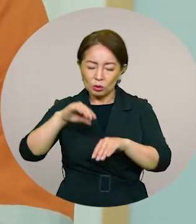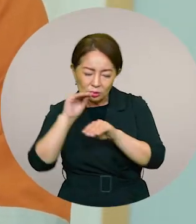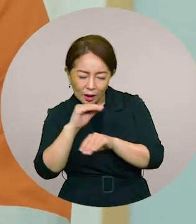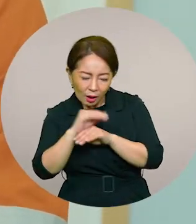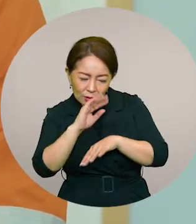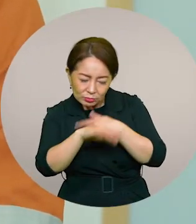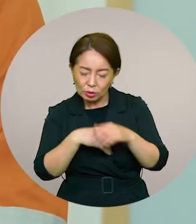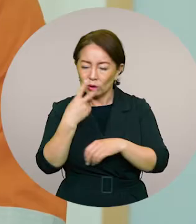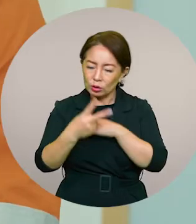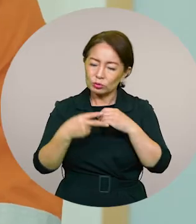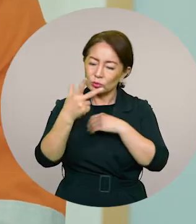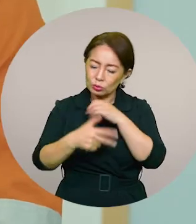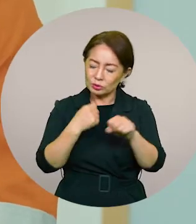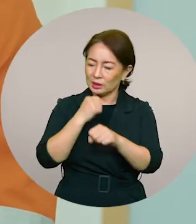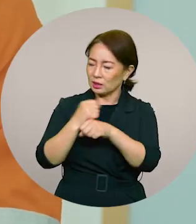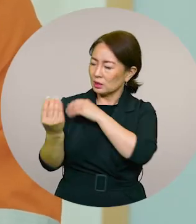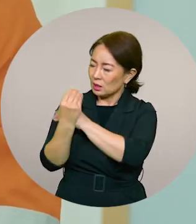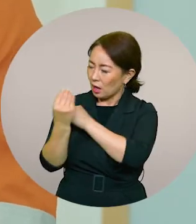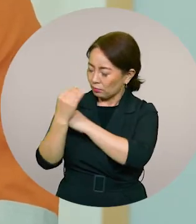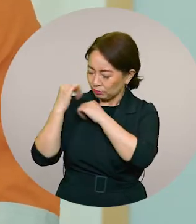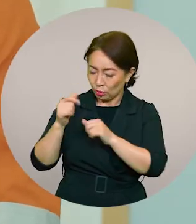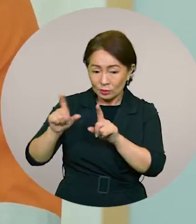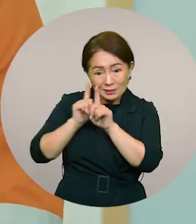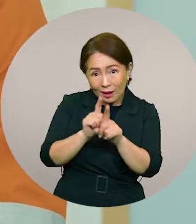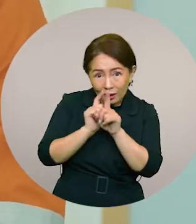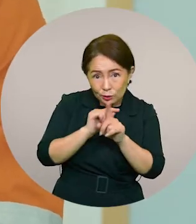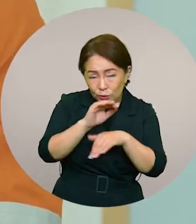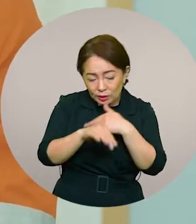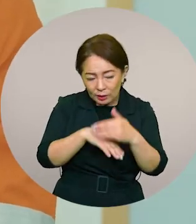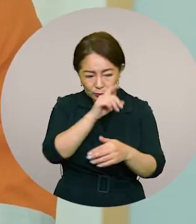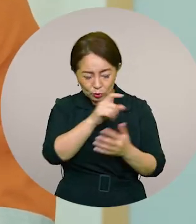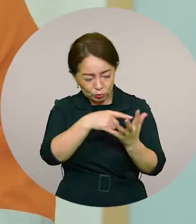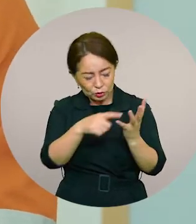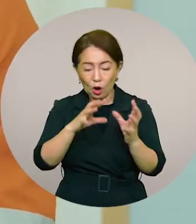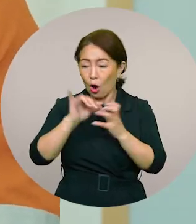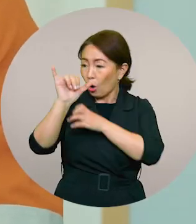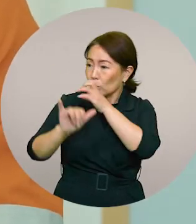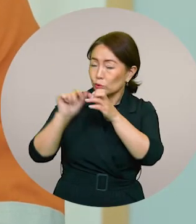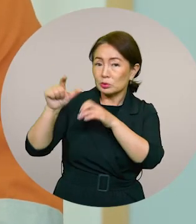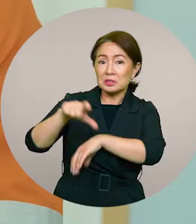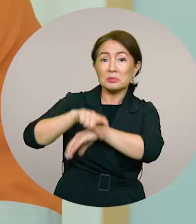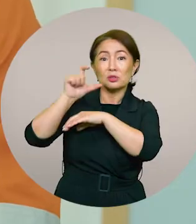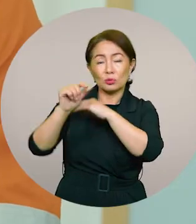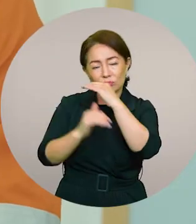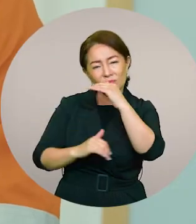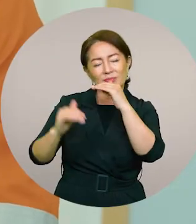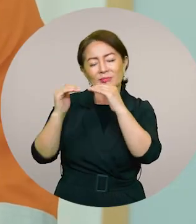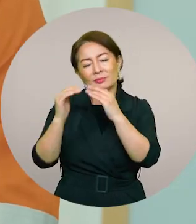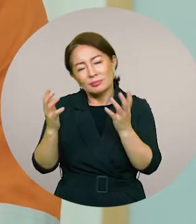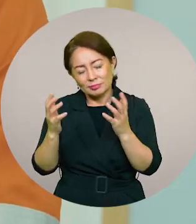шүү дээ. Ингээд 2-3 жил ажилчдаа сургаад дагалдуулаад тэр хүмүүсийг тодорхой хэмжээнд тэр олон улсын одоо мэрэгчлэнүүдтэй